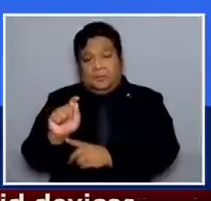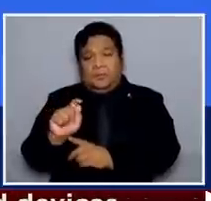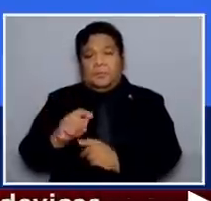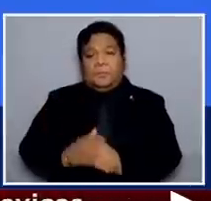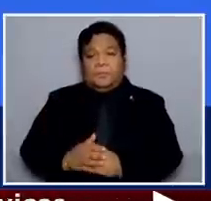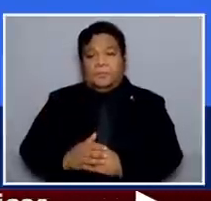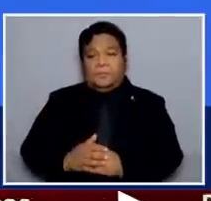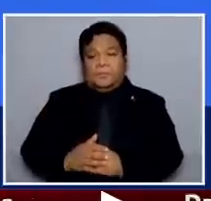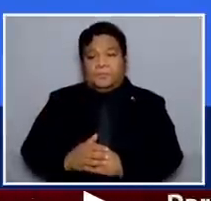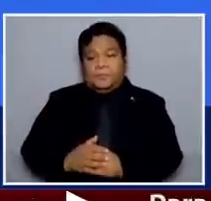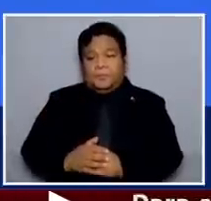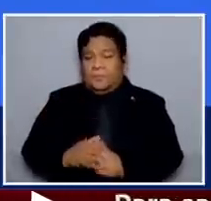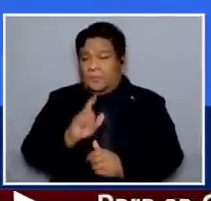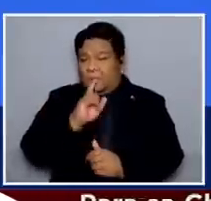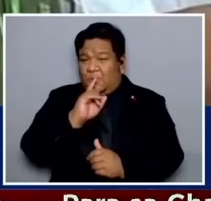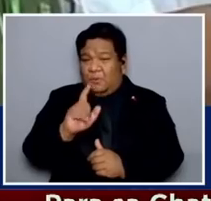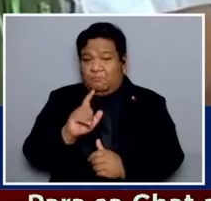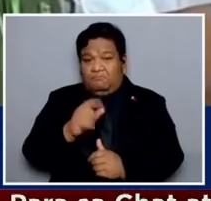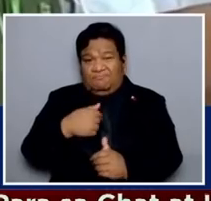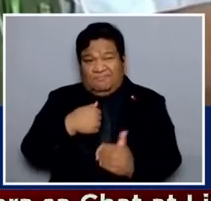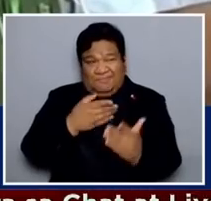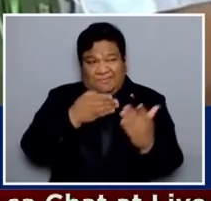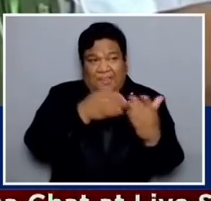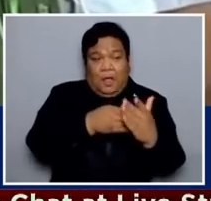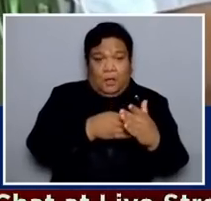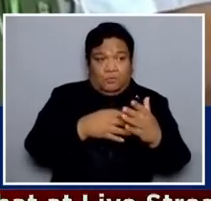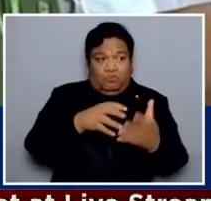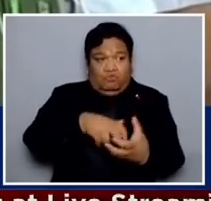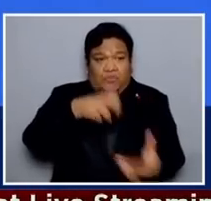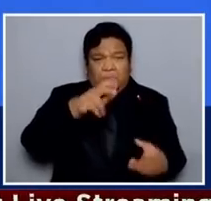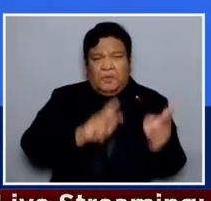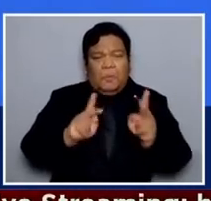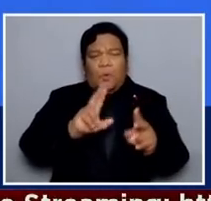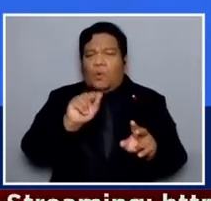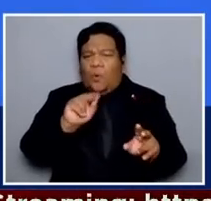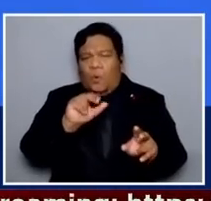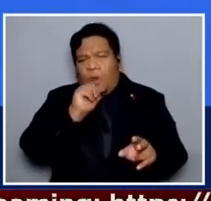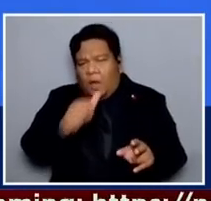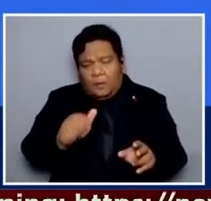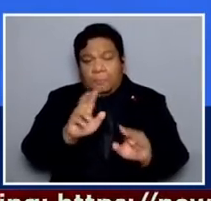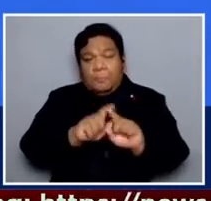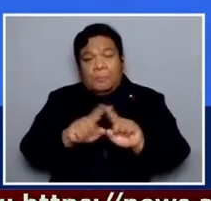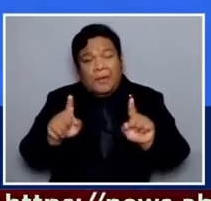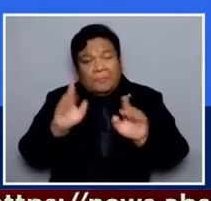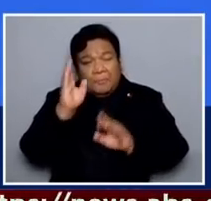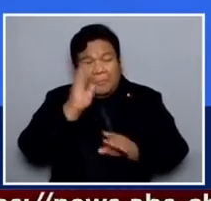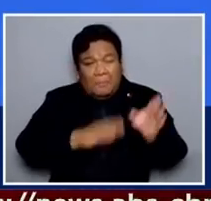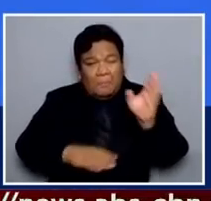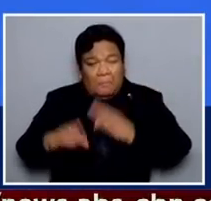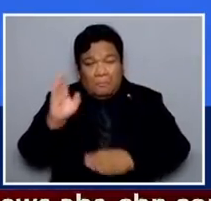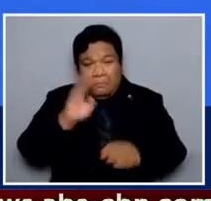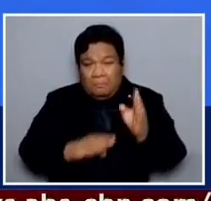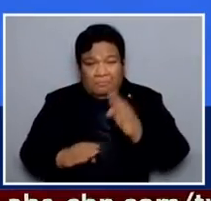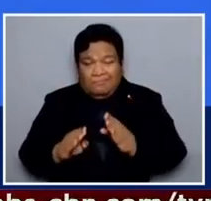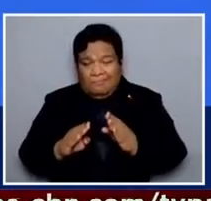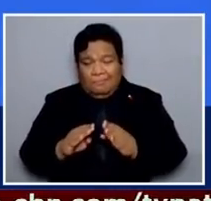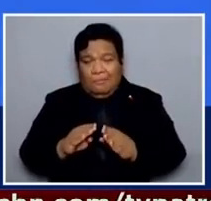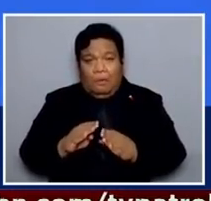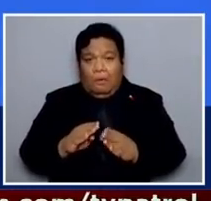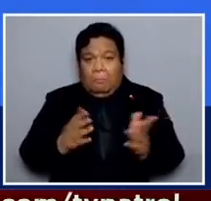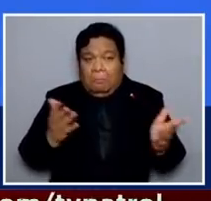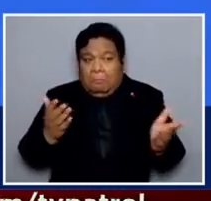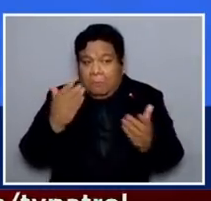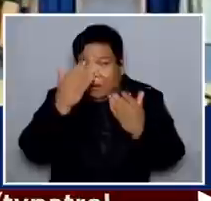wala akong away sa mga mayaman. Ang problema, hindi nakita, I don't know how